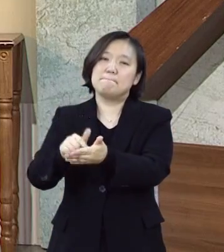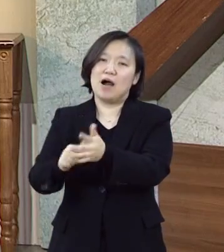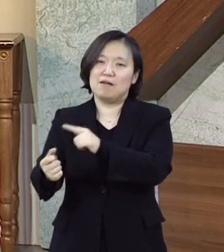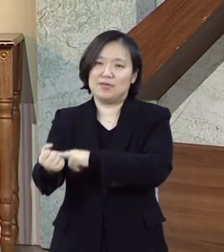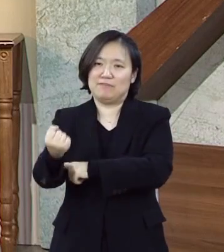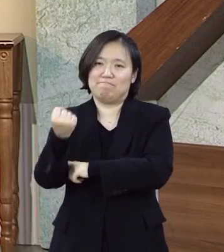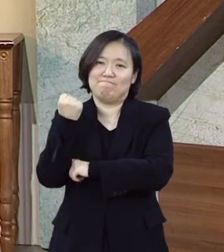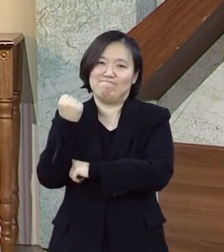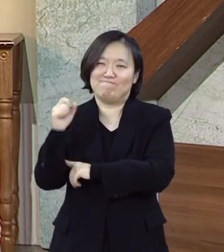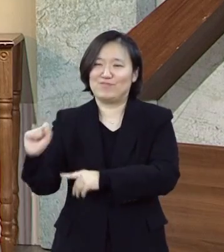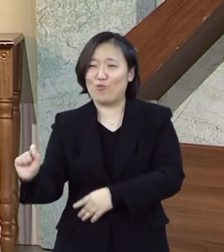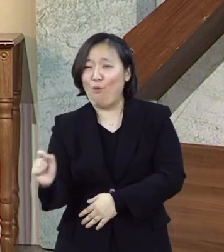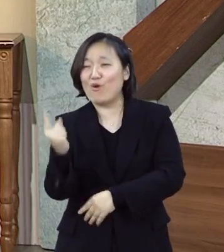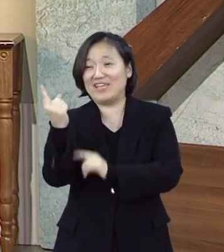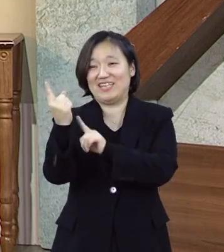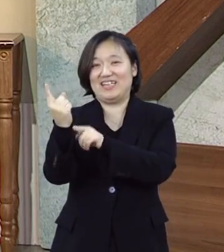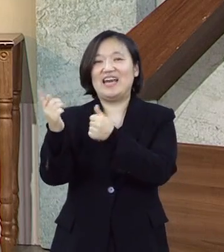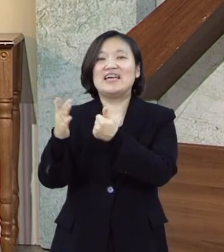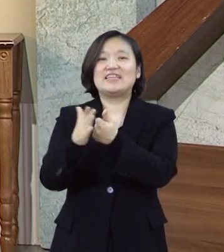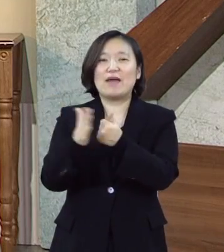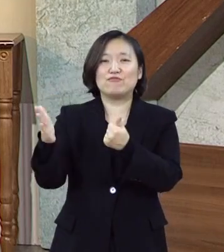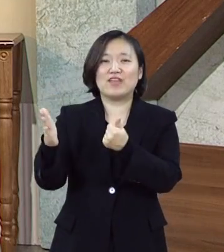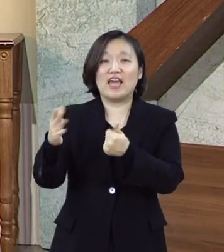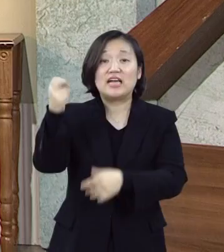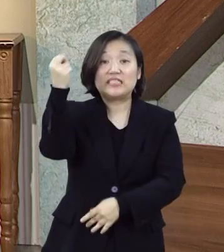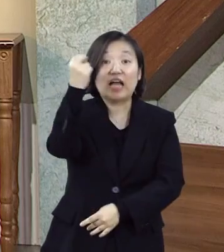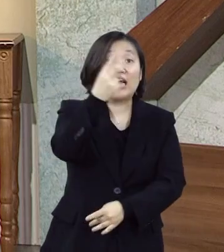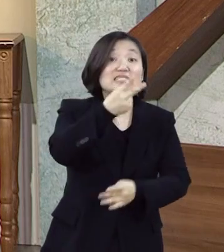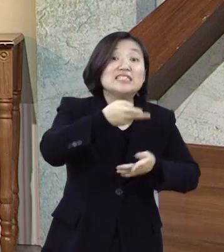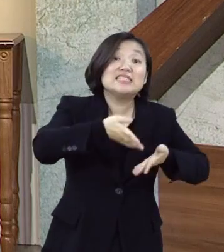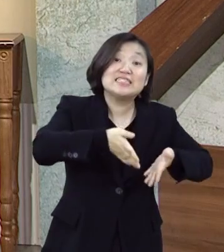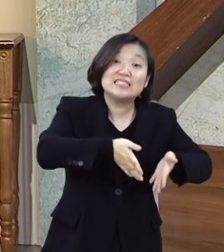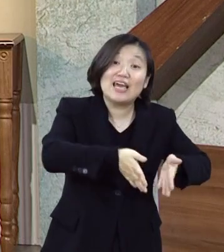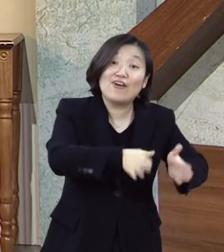생에는 스님으로 태어나게 되었다고 합니다.